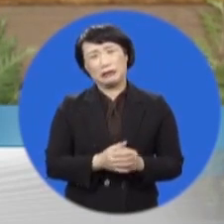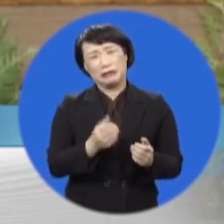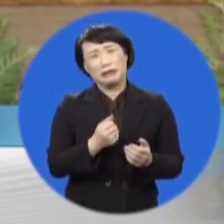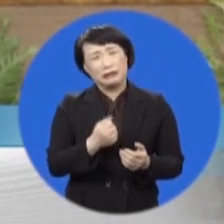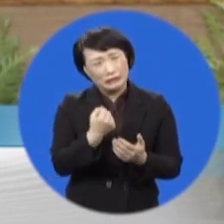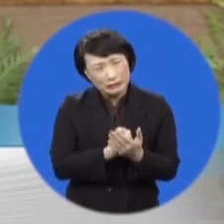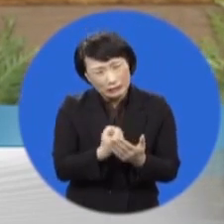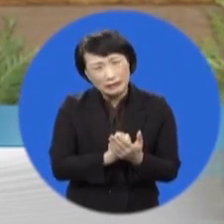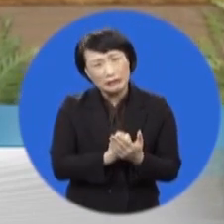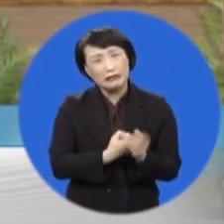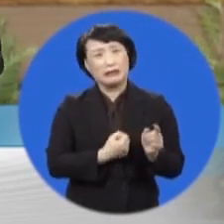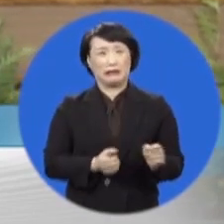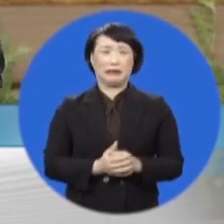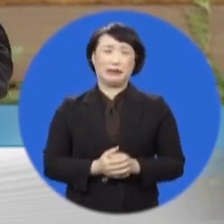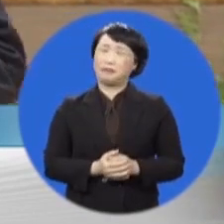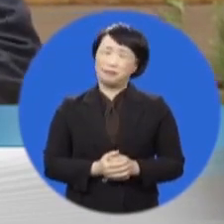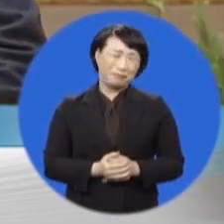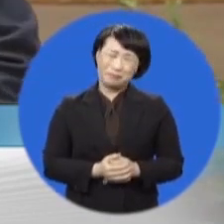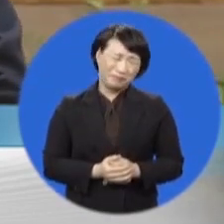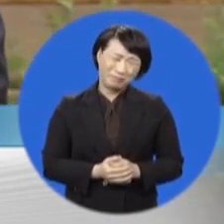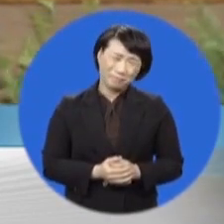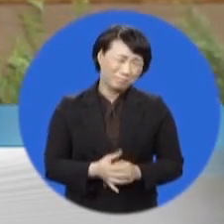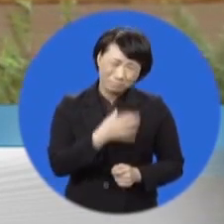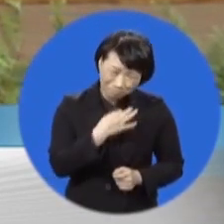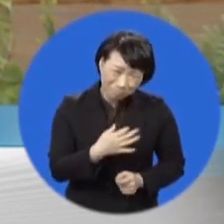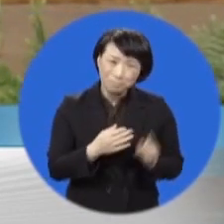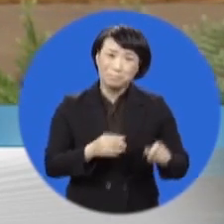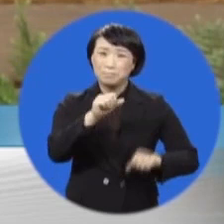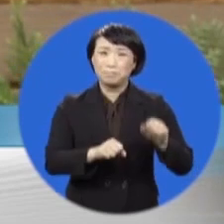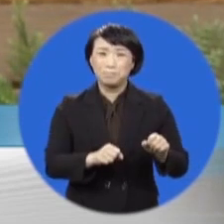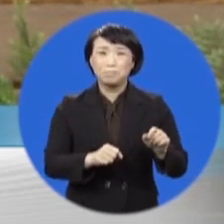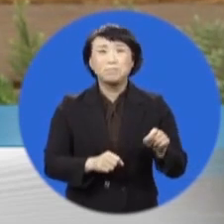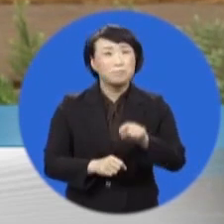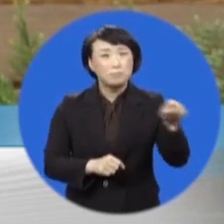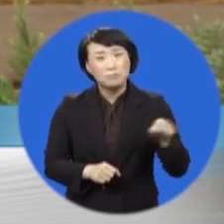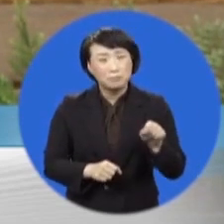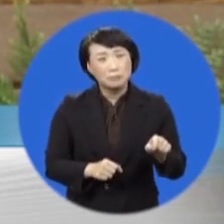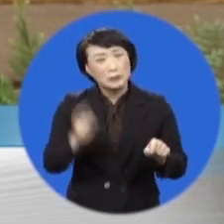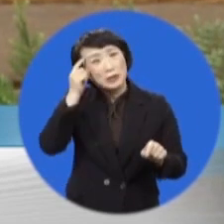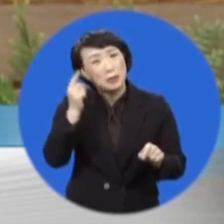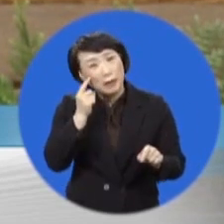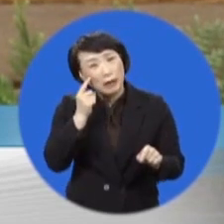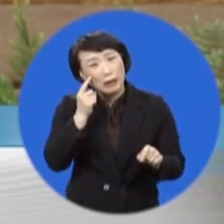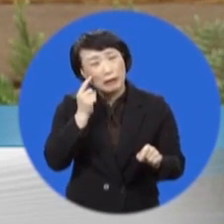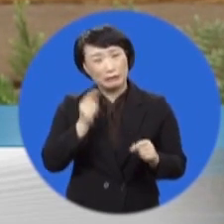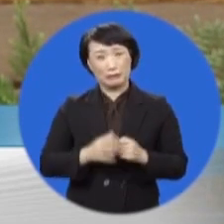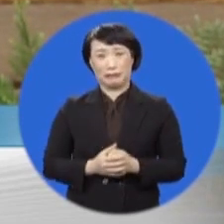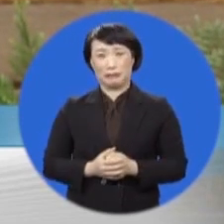건방 기미오 얼마나 그 접사가 불행한 행동인가 를 우리가 한번 냉정하게